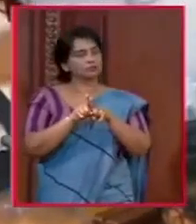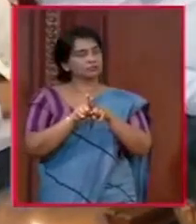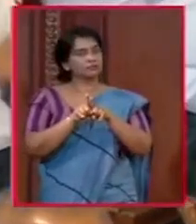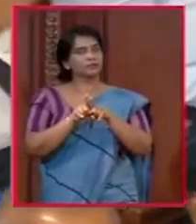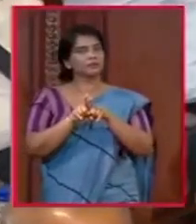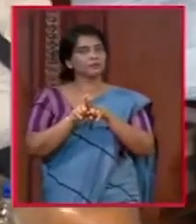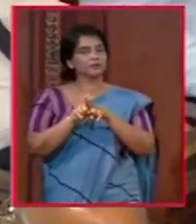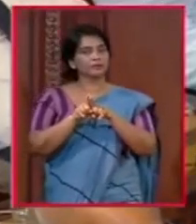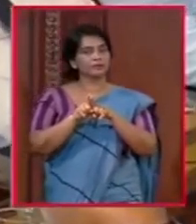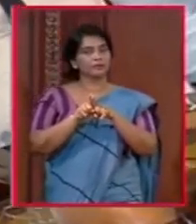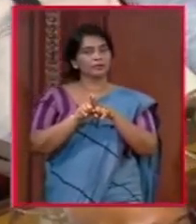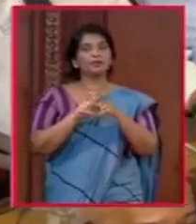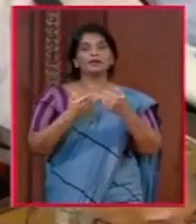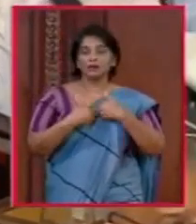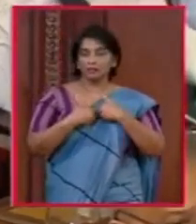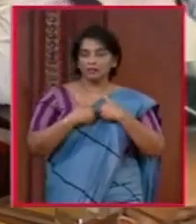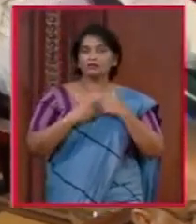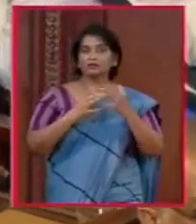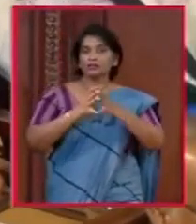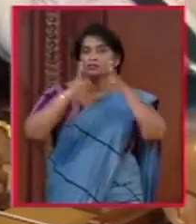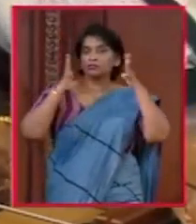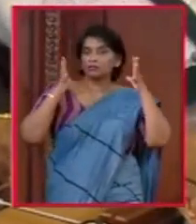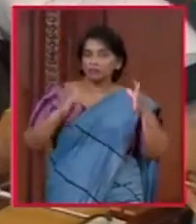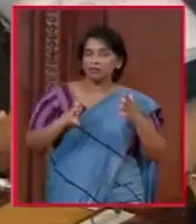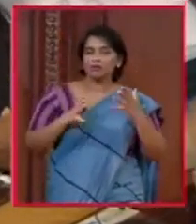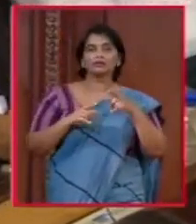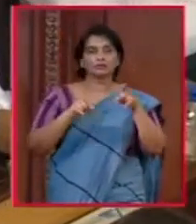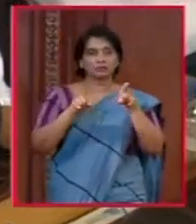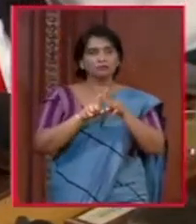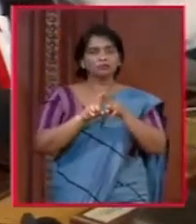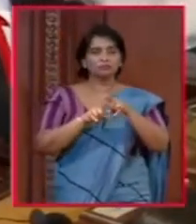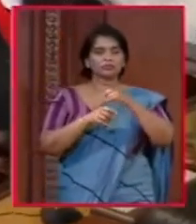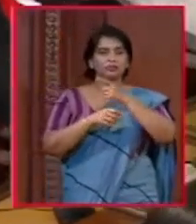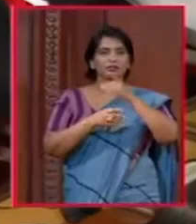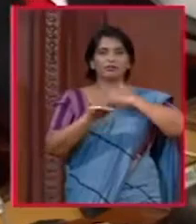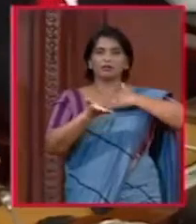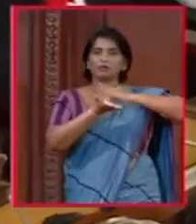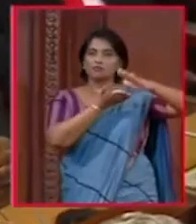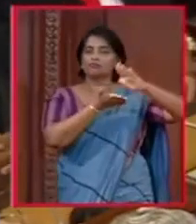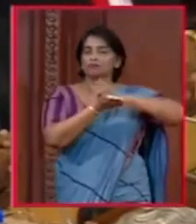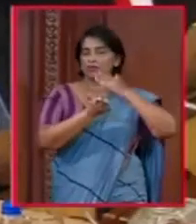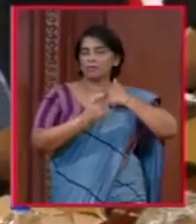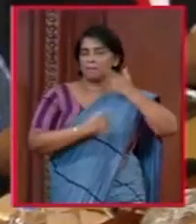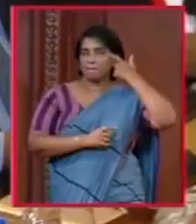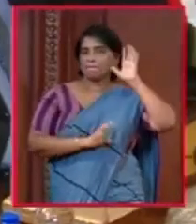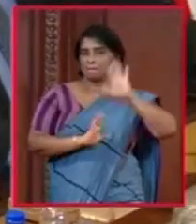තිබුණත් අපිට වඩාත් වාසි සහගත ලෙස ඒ රාජ්‍යන්නක කටයුතු කිරීම